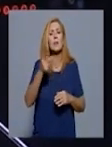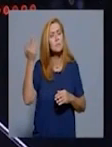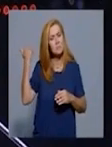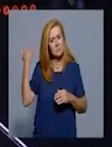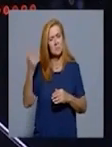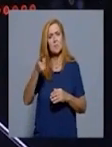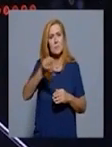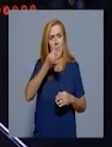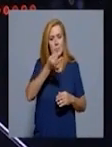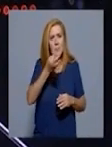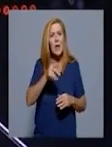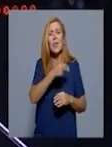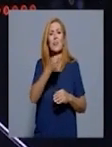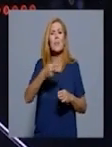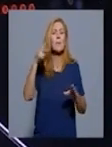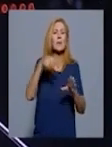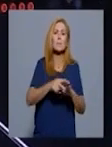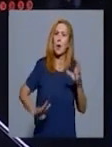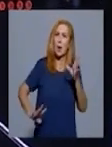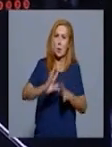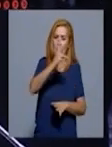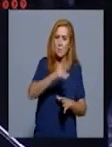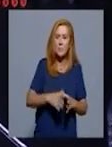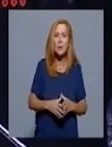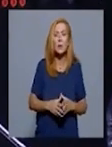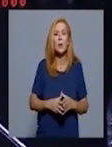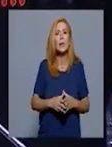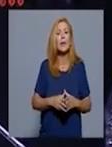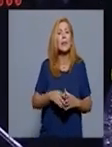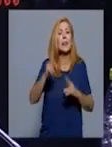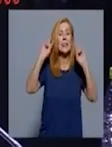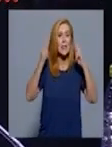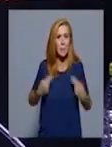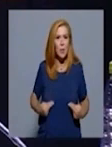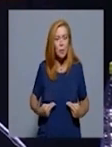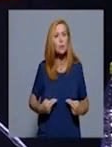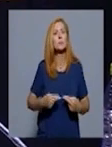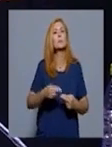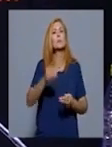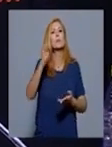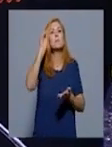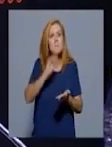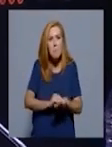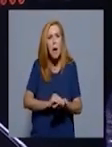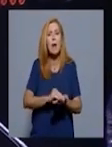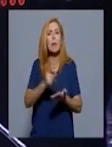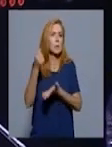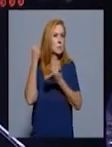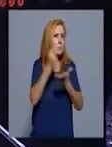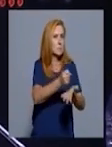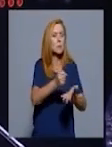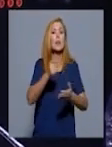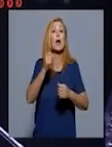πριν αναφορικά με το Ταμείο Ανάκαμψης. Η Ήπειρος, όπως γνωρίζετε, έμεινε για ακόμη μια φορά έξω από τη χρηματοδότηση